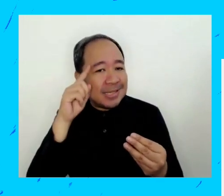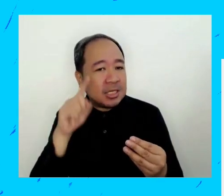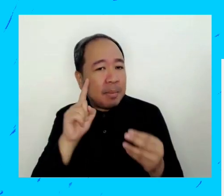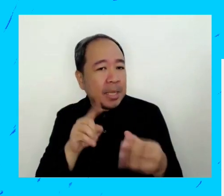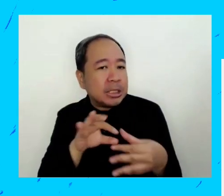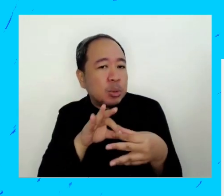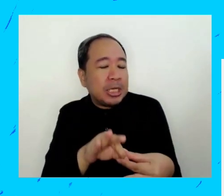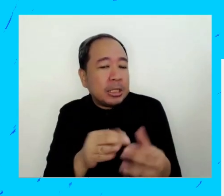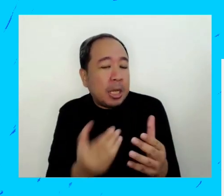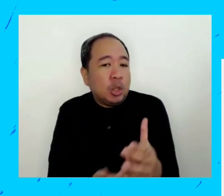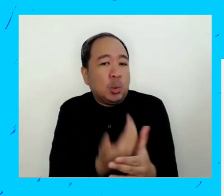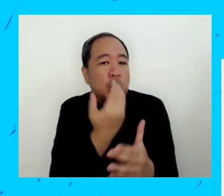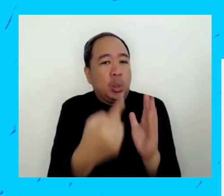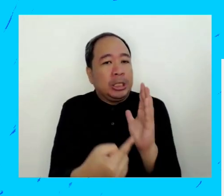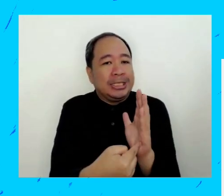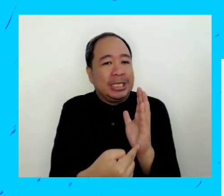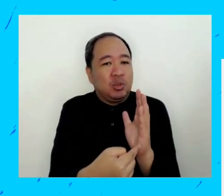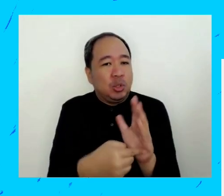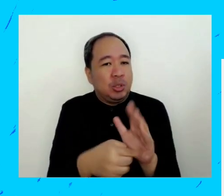informations.